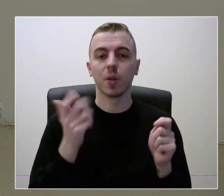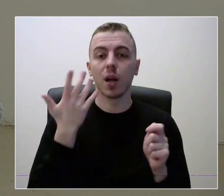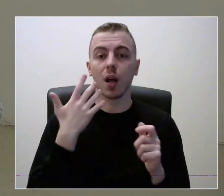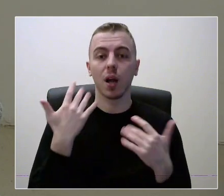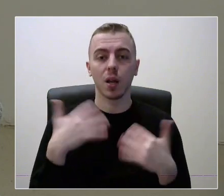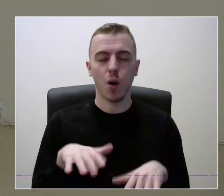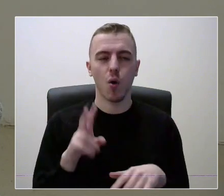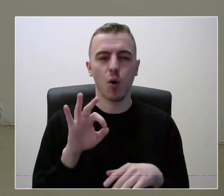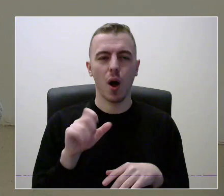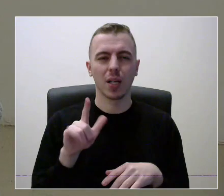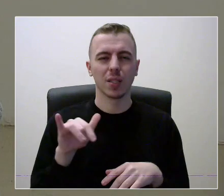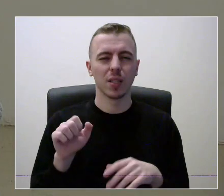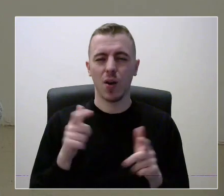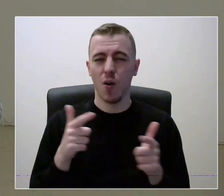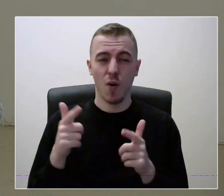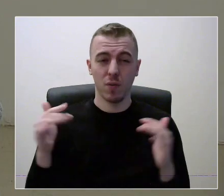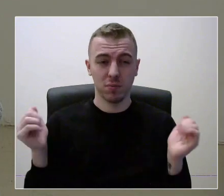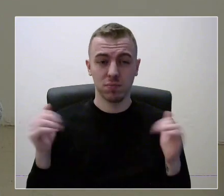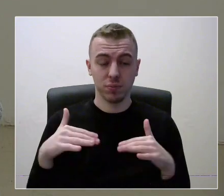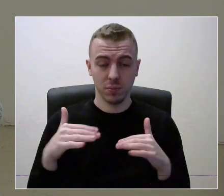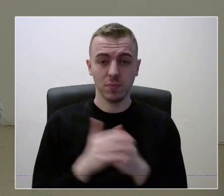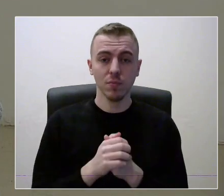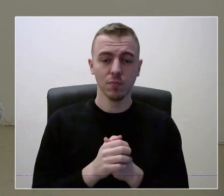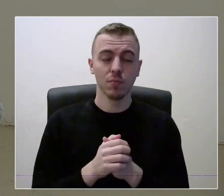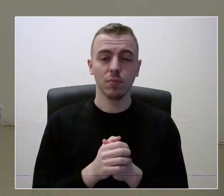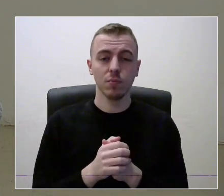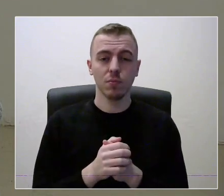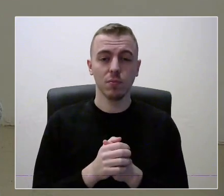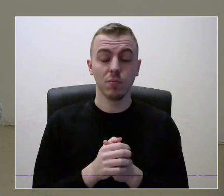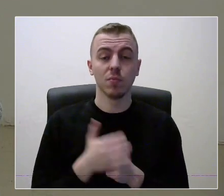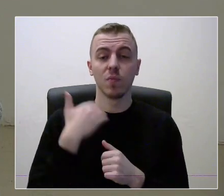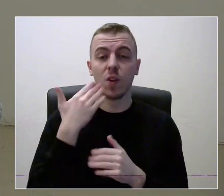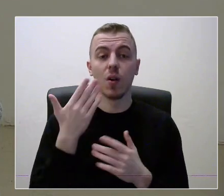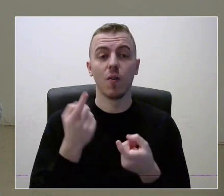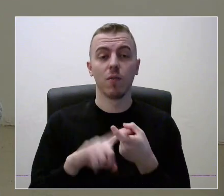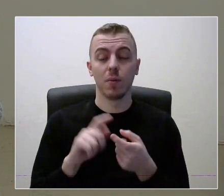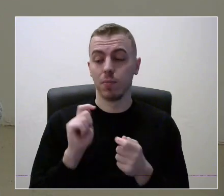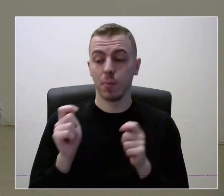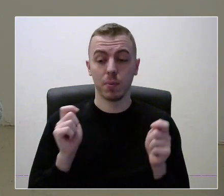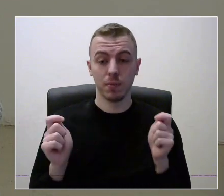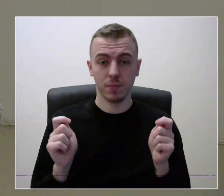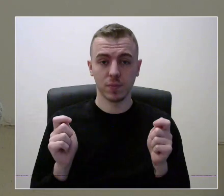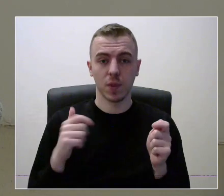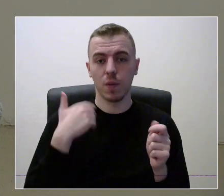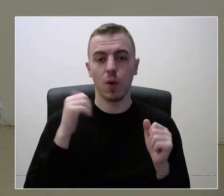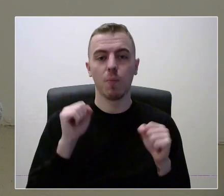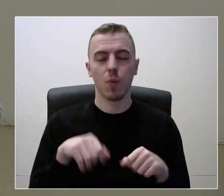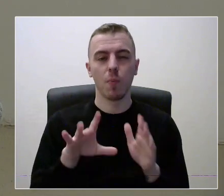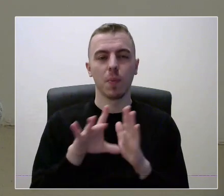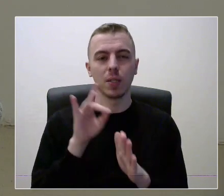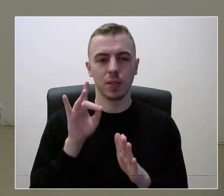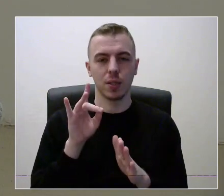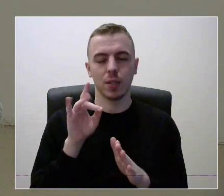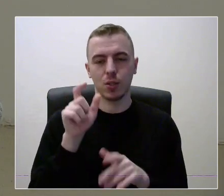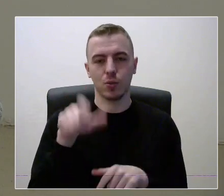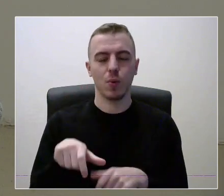koaliciją. Ir tada atitinkamai pagal postų pasidalymą, reiškia, tada galėsim rinkti personalijas. Be